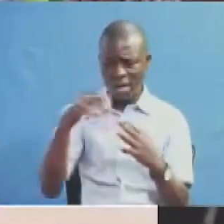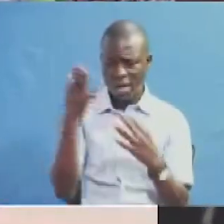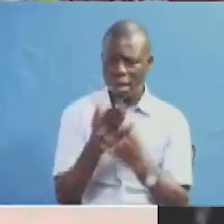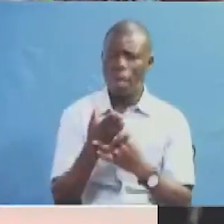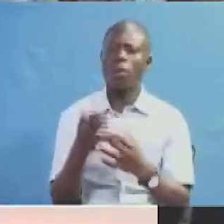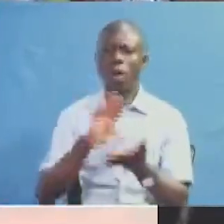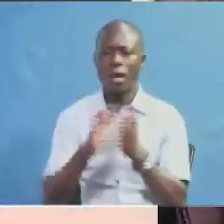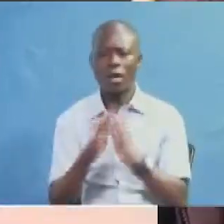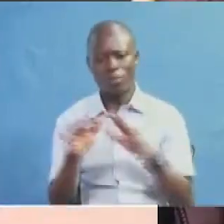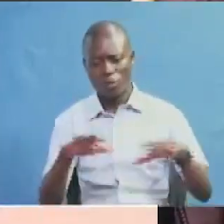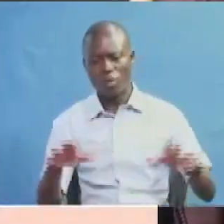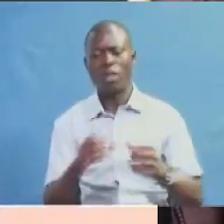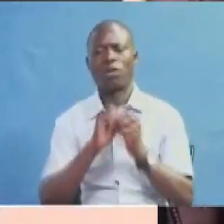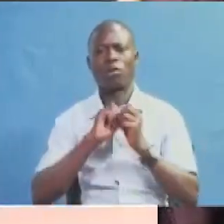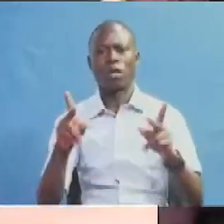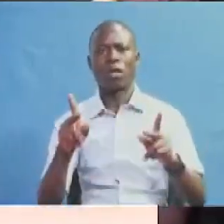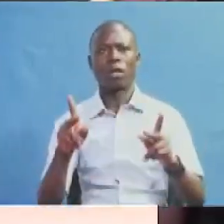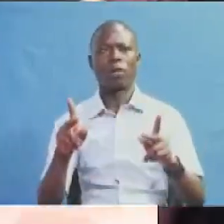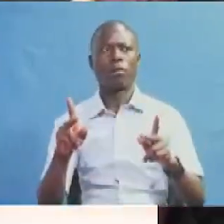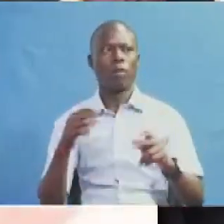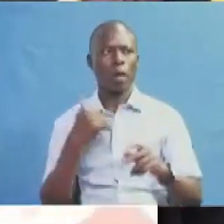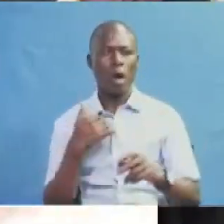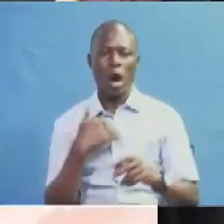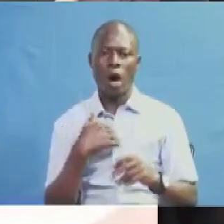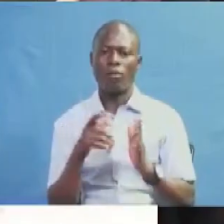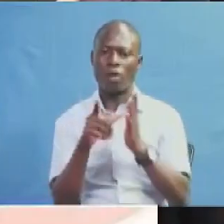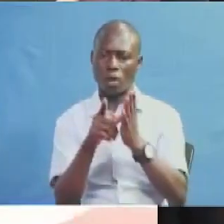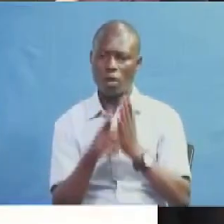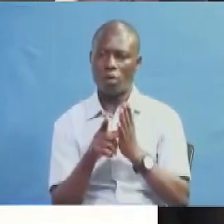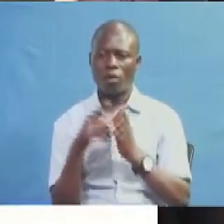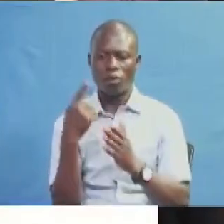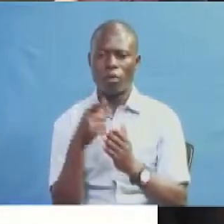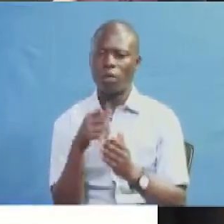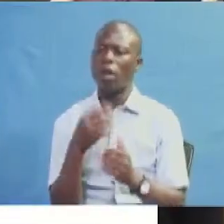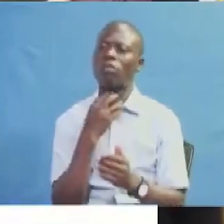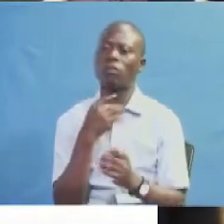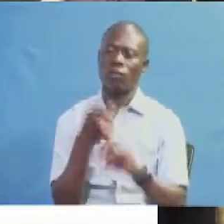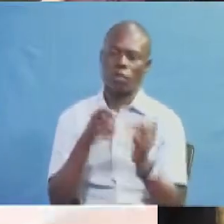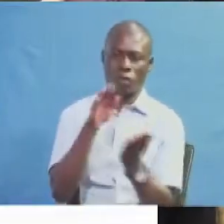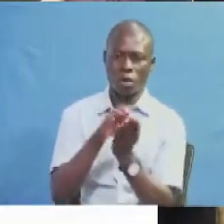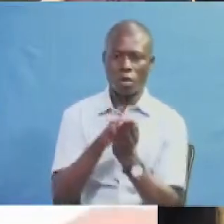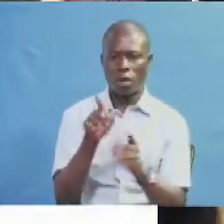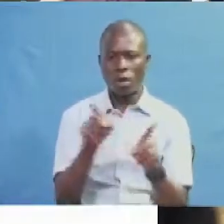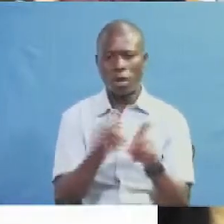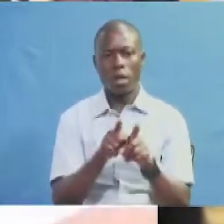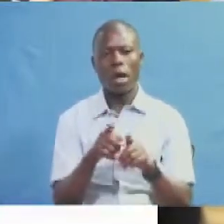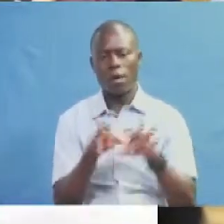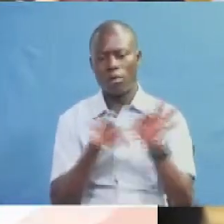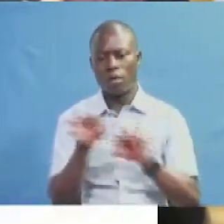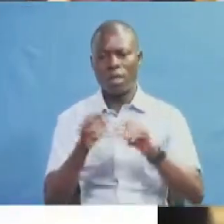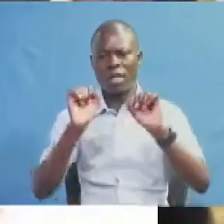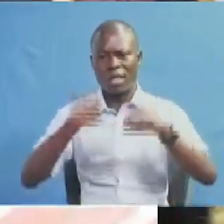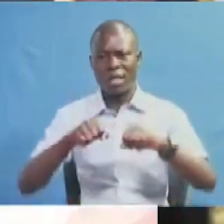usawa kwa soko la kahawa. Tuko na madeni ya store, madeni kwa benki, hata hii tunaelezwa kuna waiver,